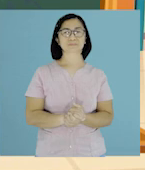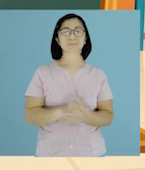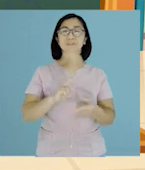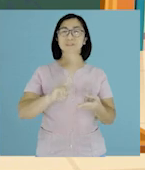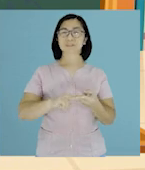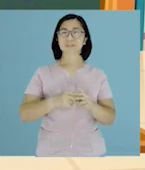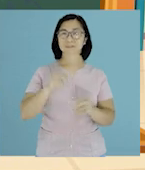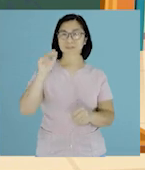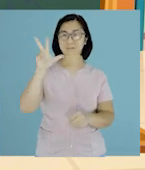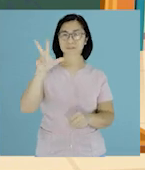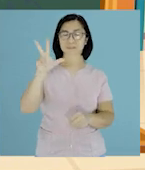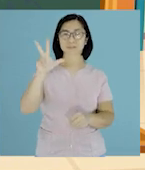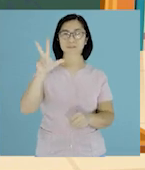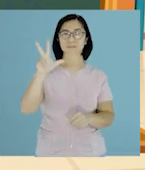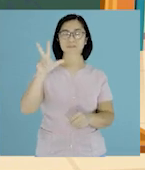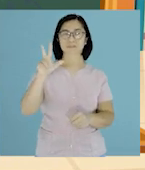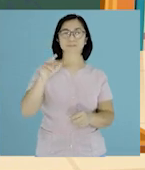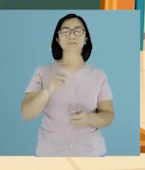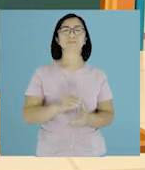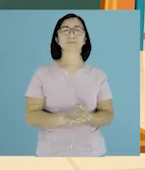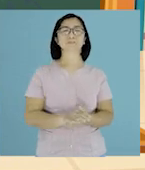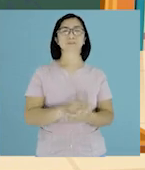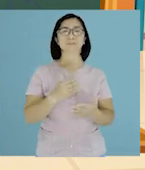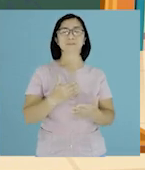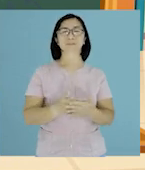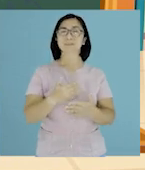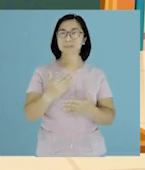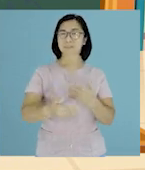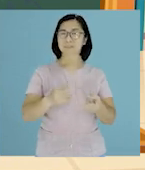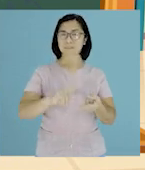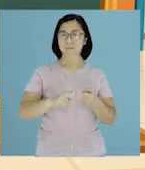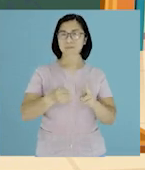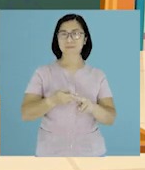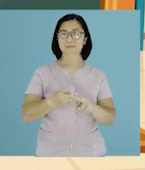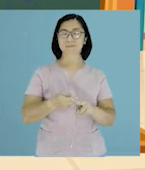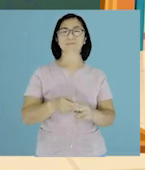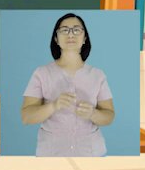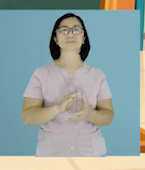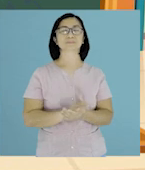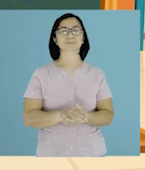Number 3 na tayo. Narito ang susunod na mga number.